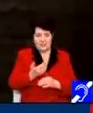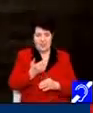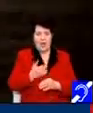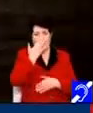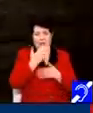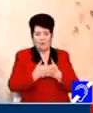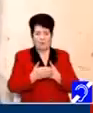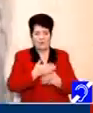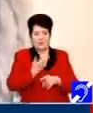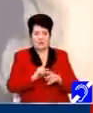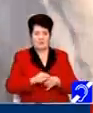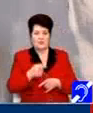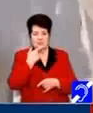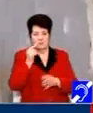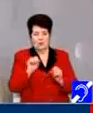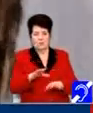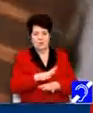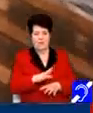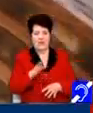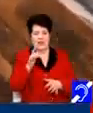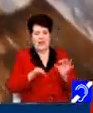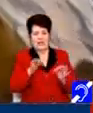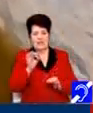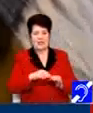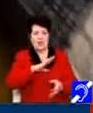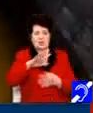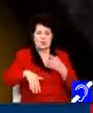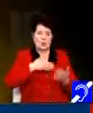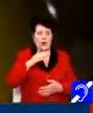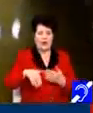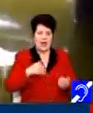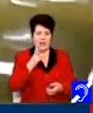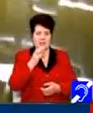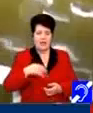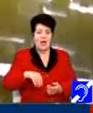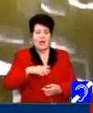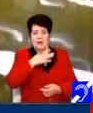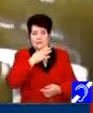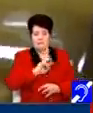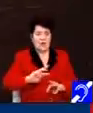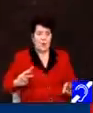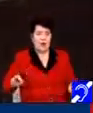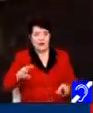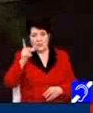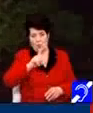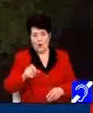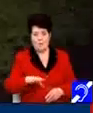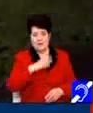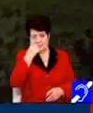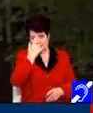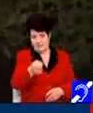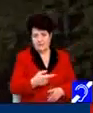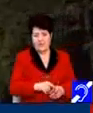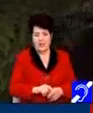front atmosferic care poate aduce ploi torențiale, grindină și tornade. Milioane de oameni sunt amenințați. În comitatul Frederick și